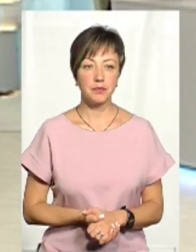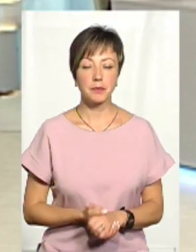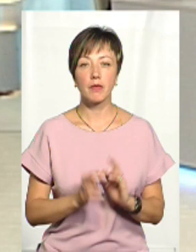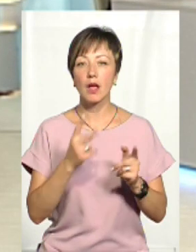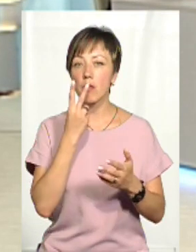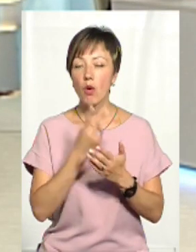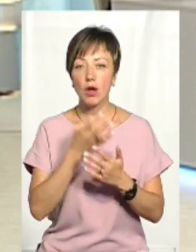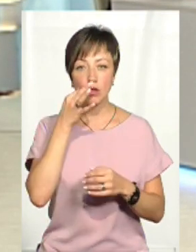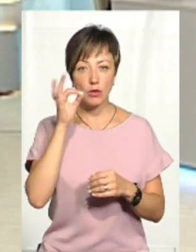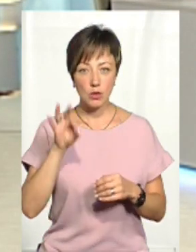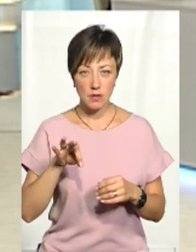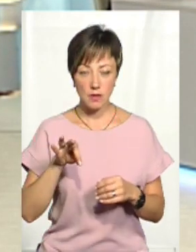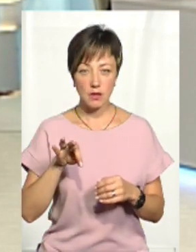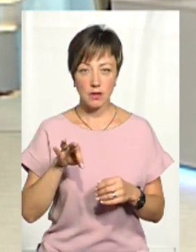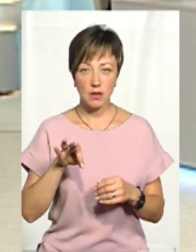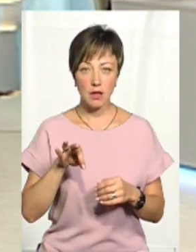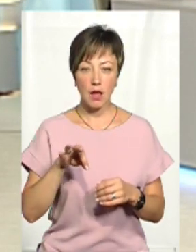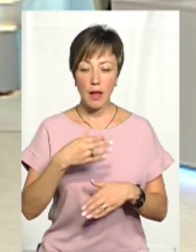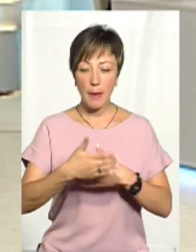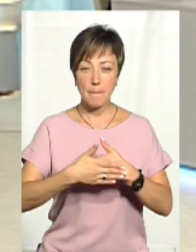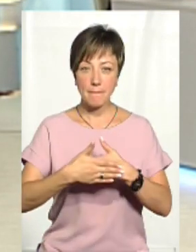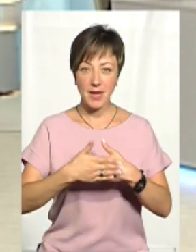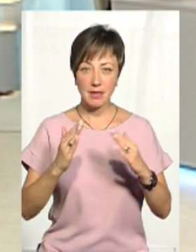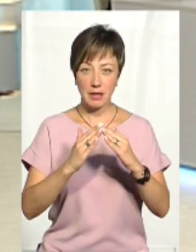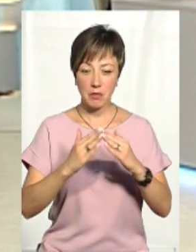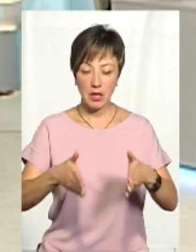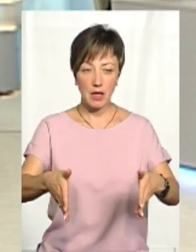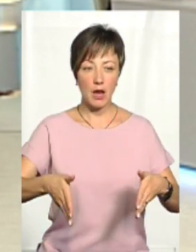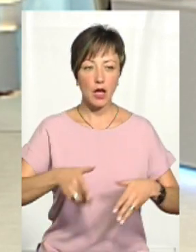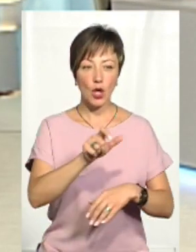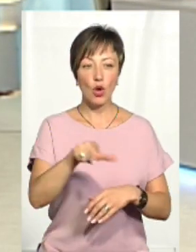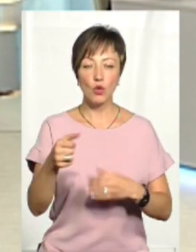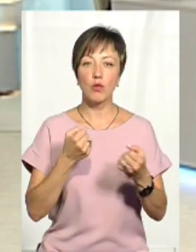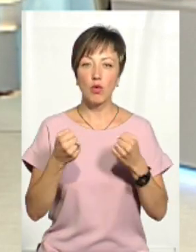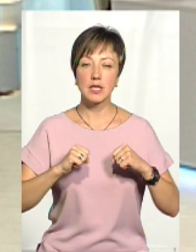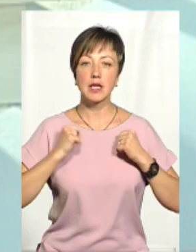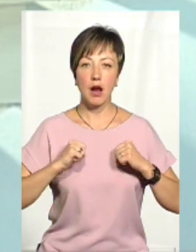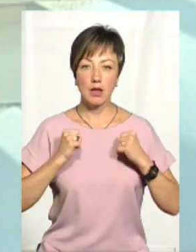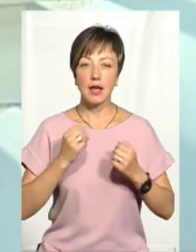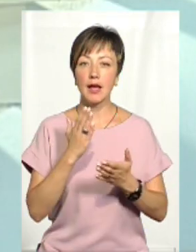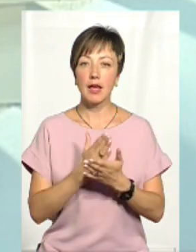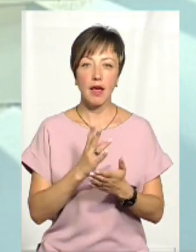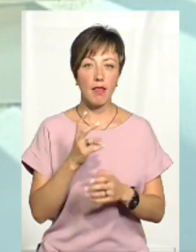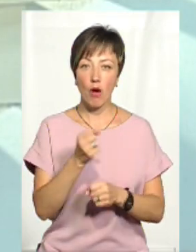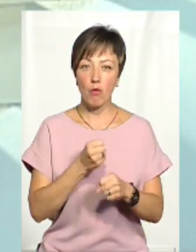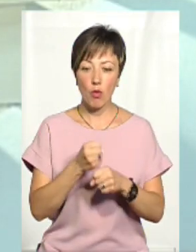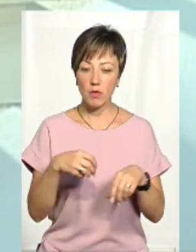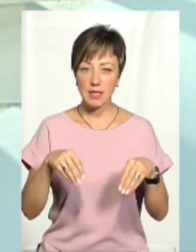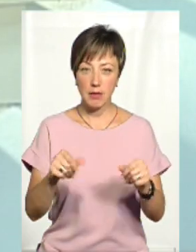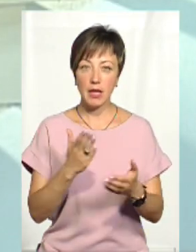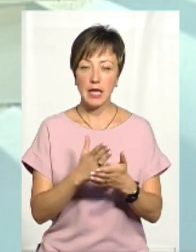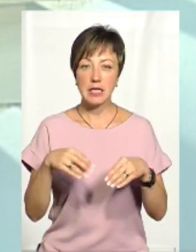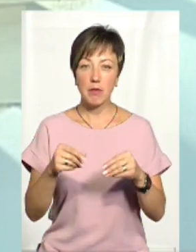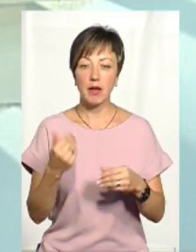Як показує практика, на присадибних ділянках люди борються і стараються боротися. А є необроблювальні землі,